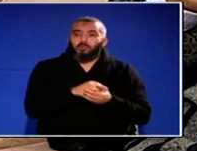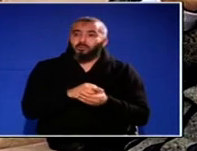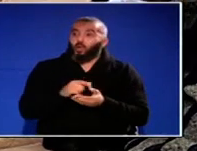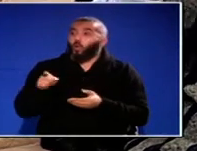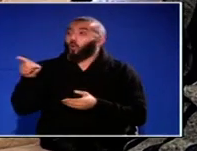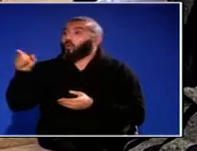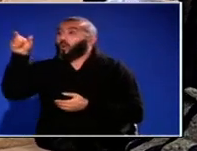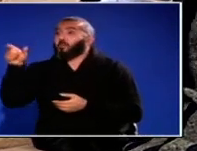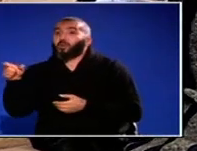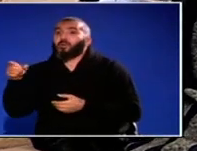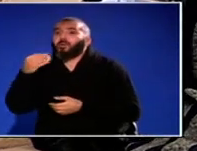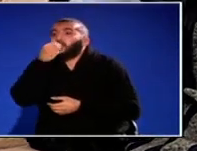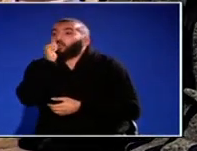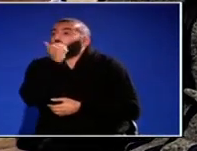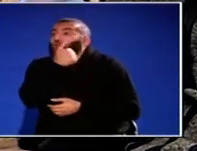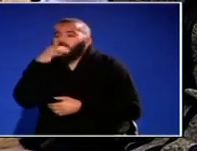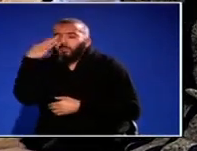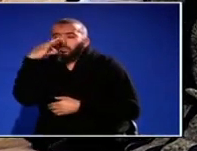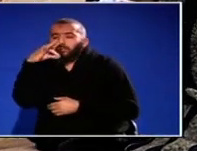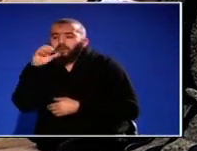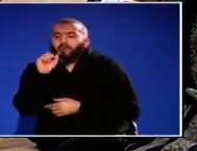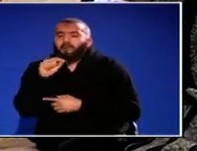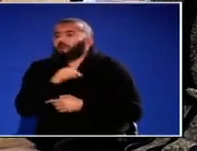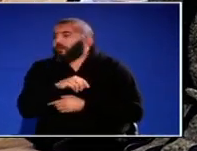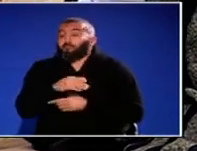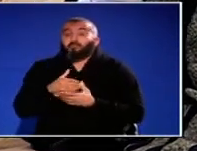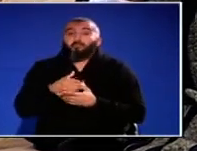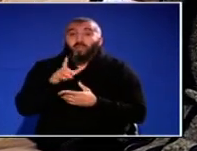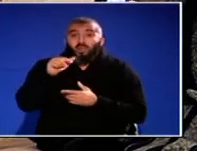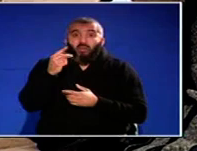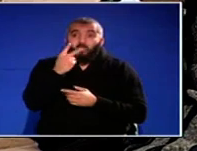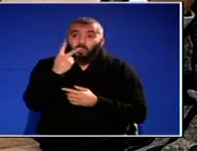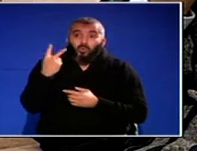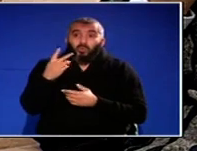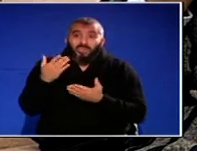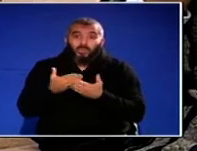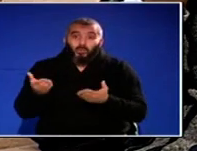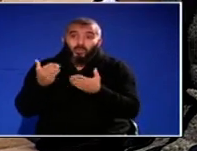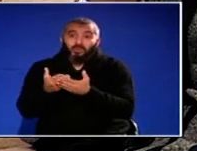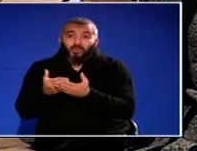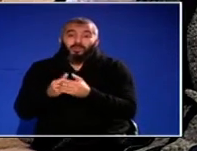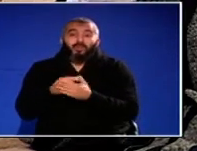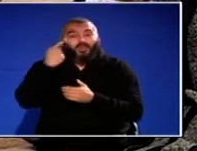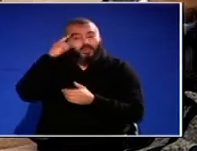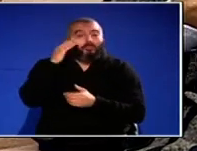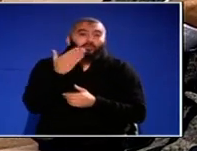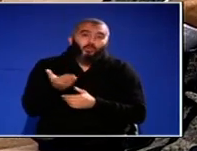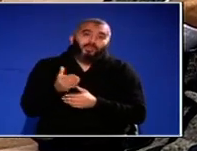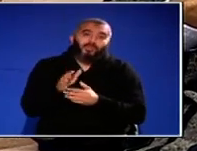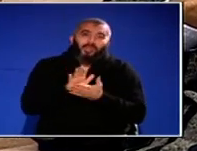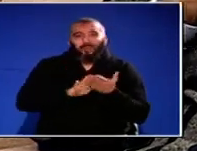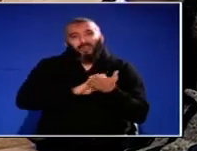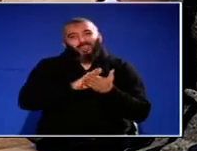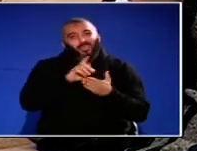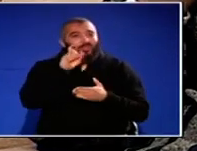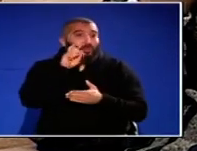انا نستاذي يعني الله يفتح عليك. نظن هو راه ممكن هذه يسال على هذه يعني. شيخنا عمار المعذره استاذ عمار والله المعذره